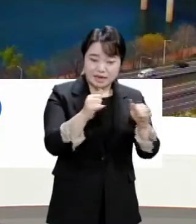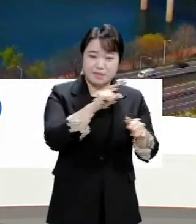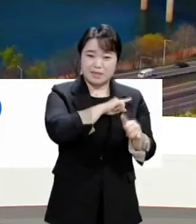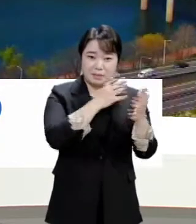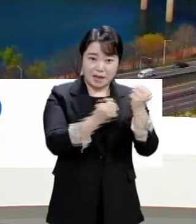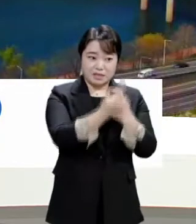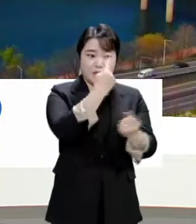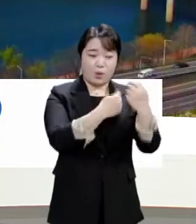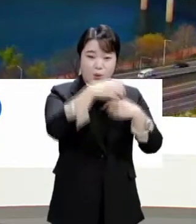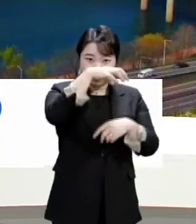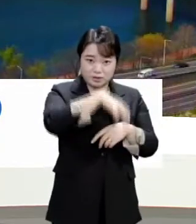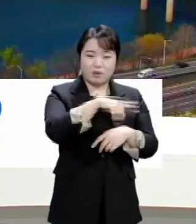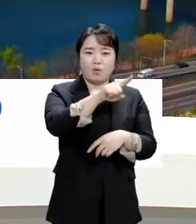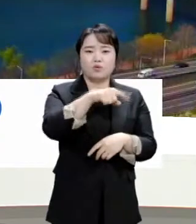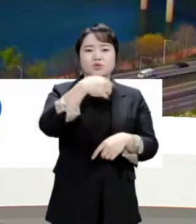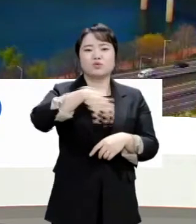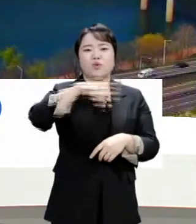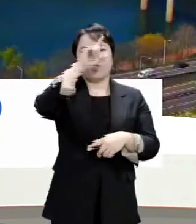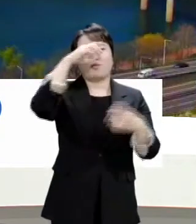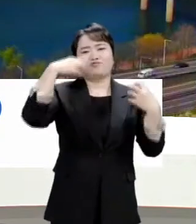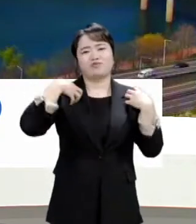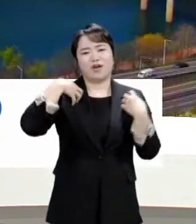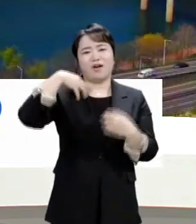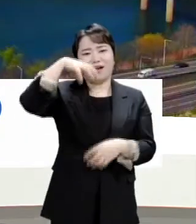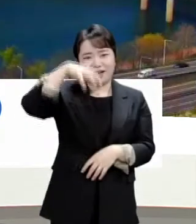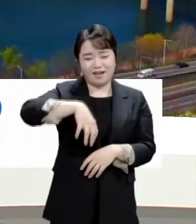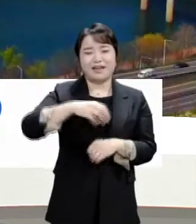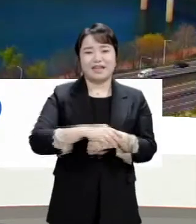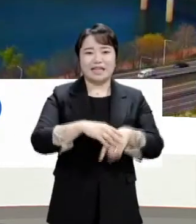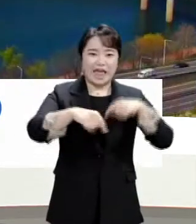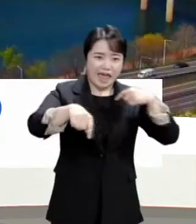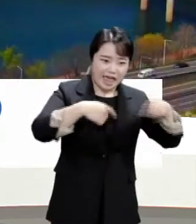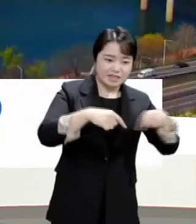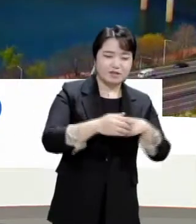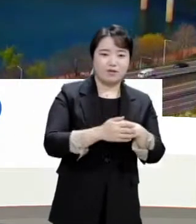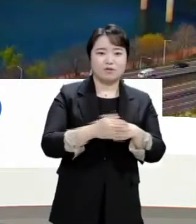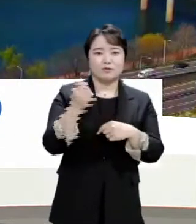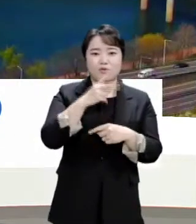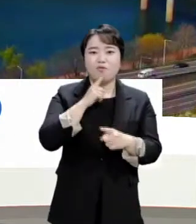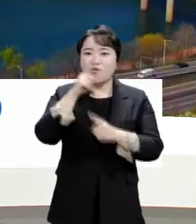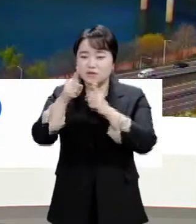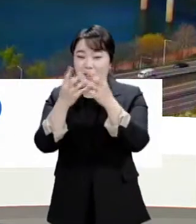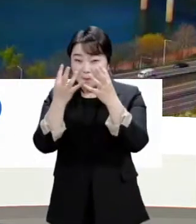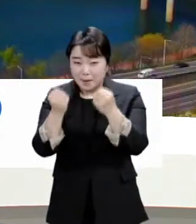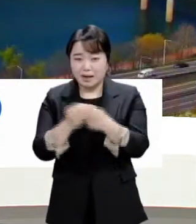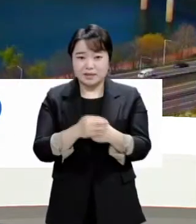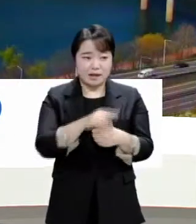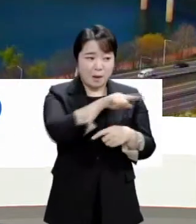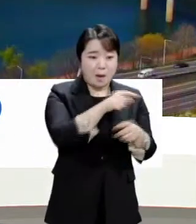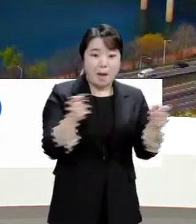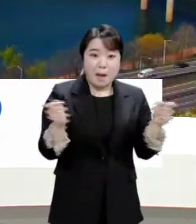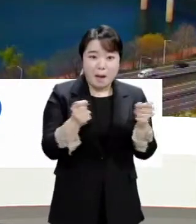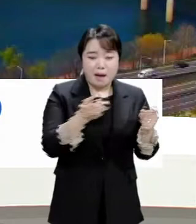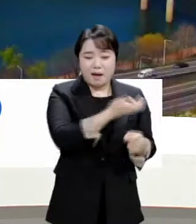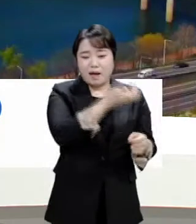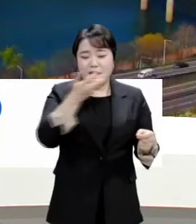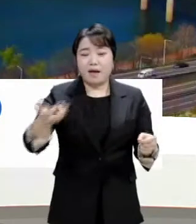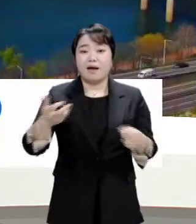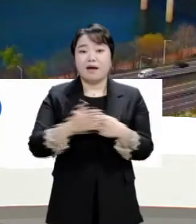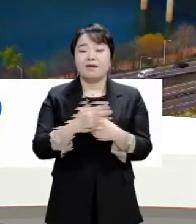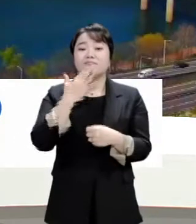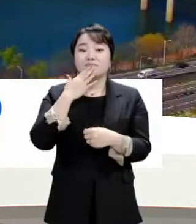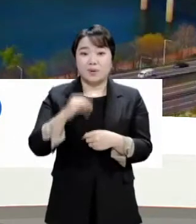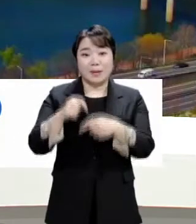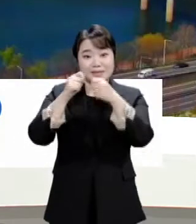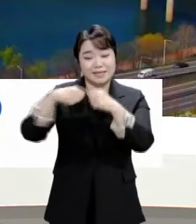이용하는 관공서 중에 한 곳이 종로구청이기도 합니다. 행정과 민원 업무 등이 기존 청사 건물과 가까운 곳으로 이전을 했다는데